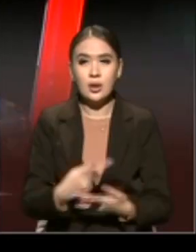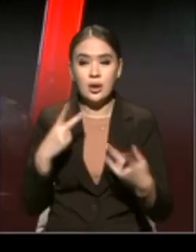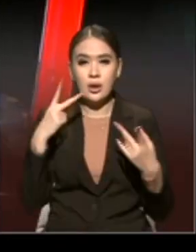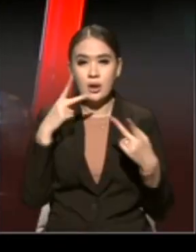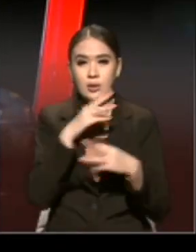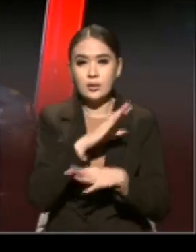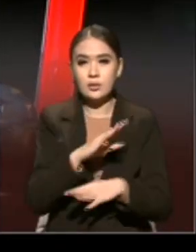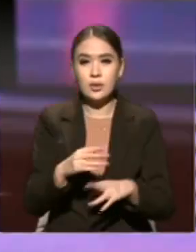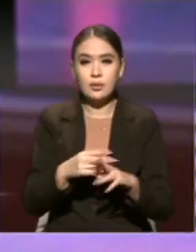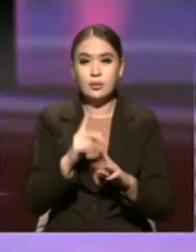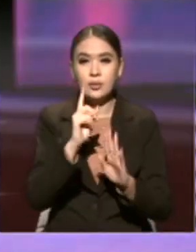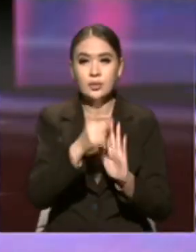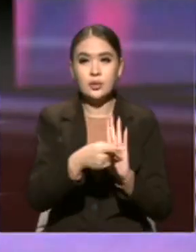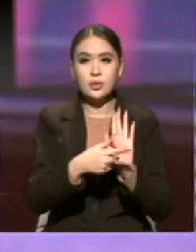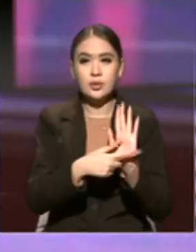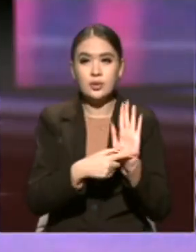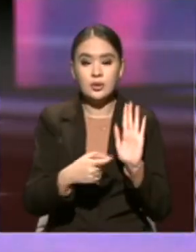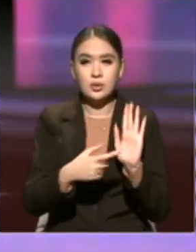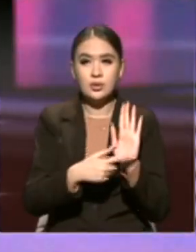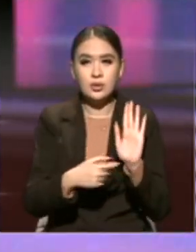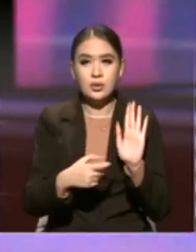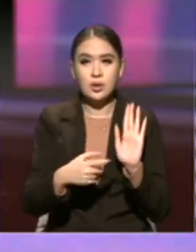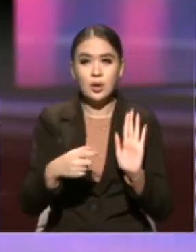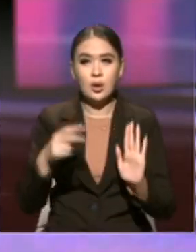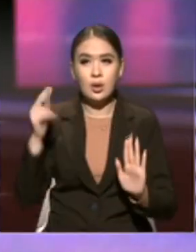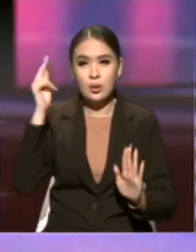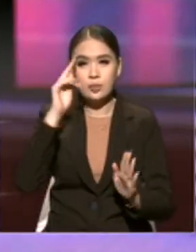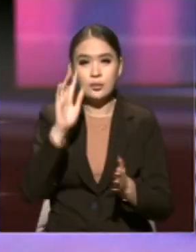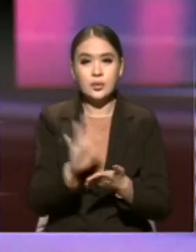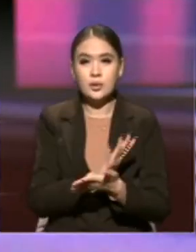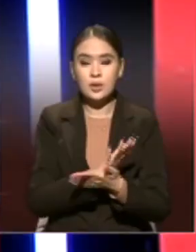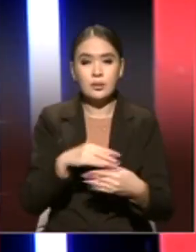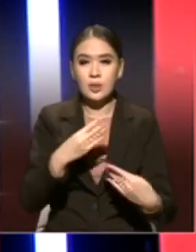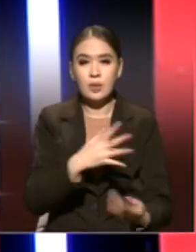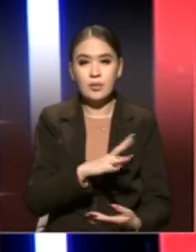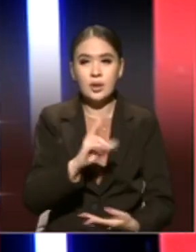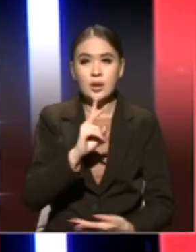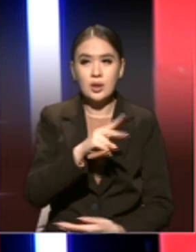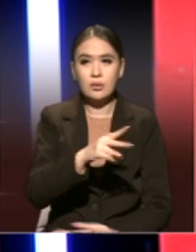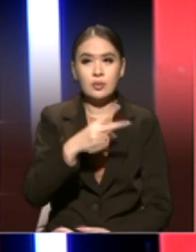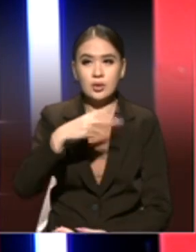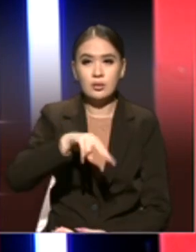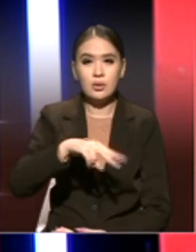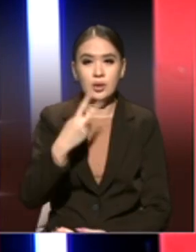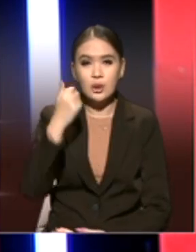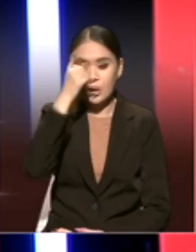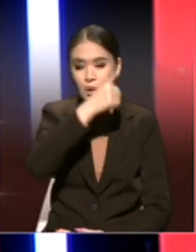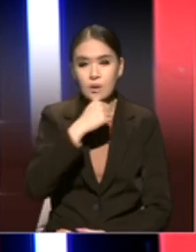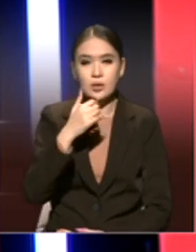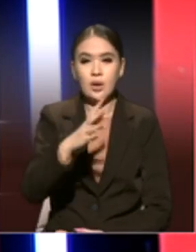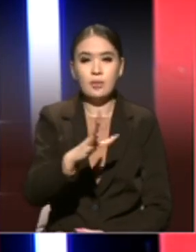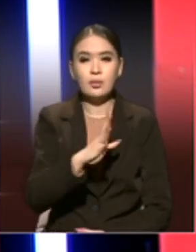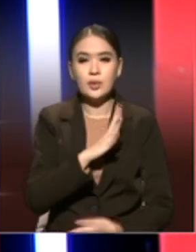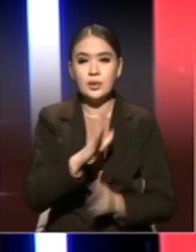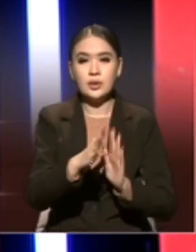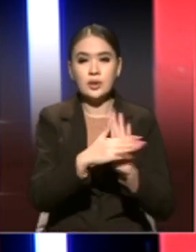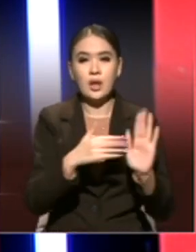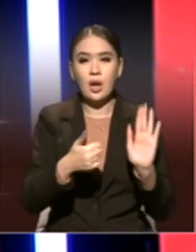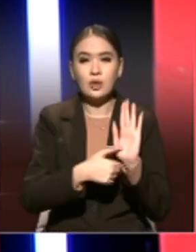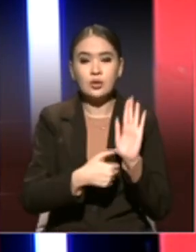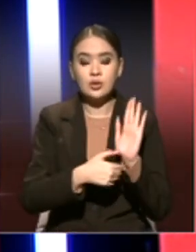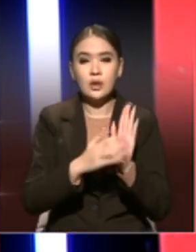Қателеспейміз. 1500 сарбазға тегін алуға оқу алуға мүмкіндік берілген жоқ. 2022 жылғы көктемге әскерге шақырылған 600-ден